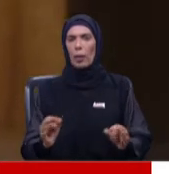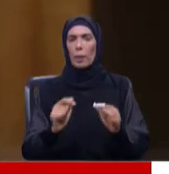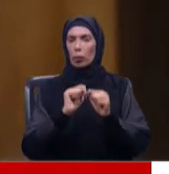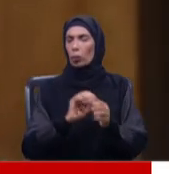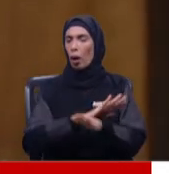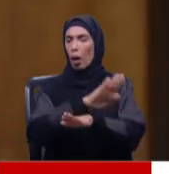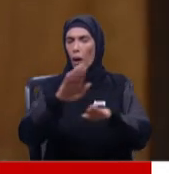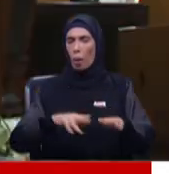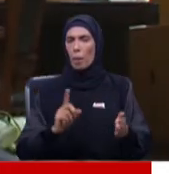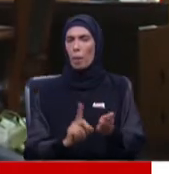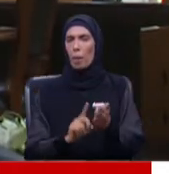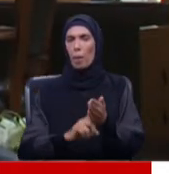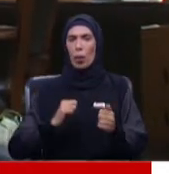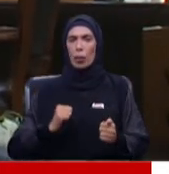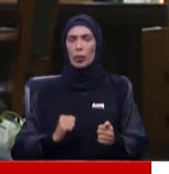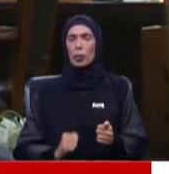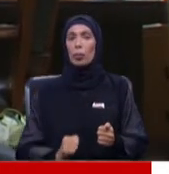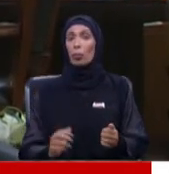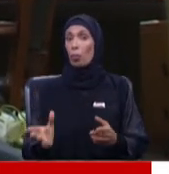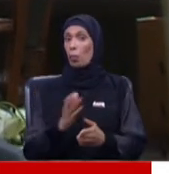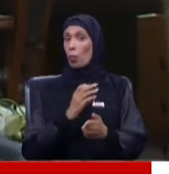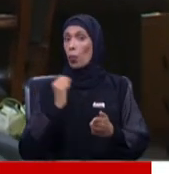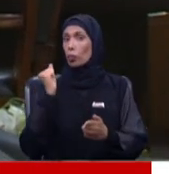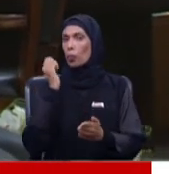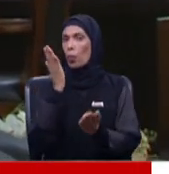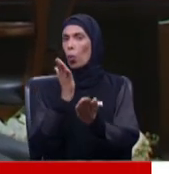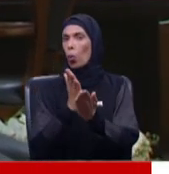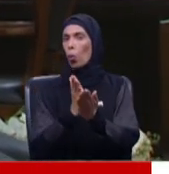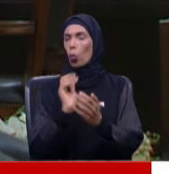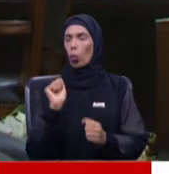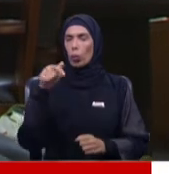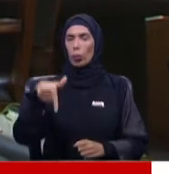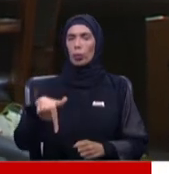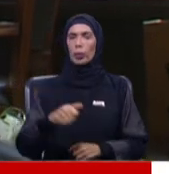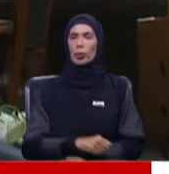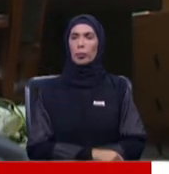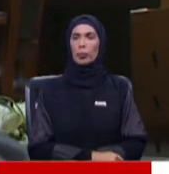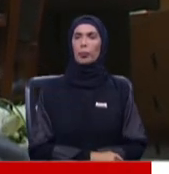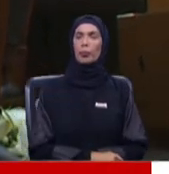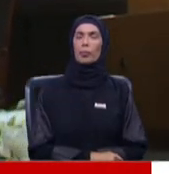بالتزامات المملكة وعدم المساس بمكتسبات المواطنين.